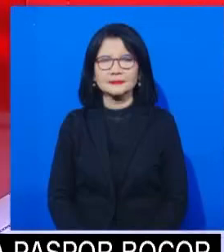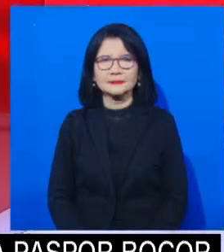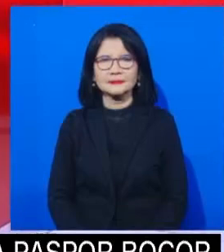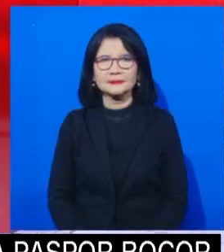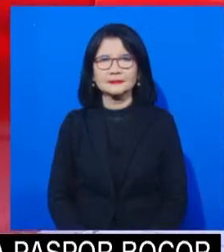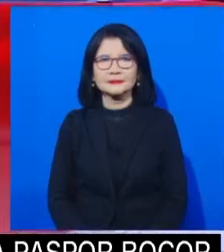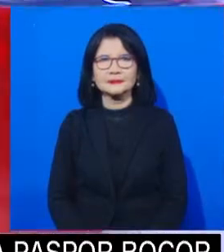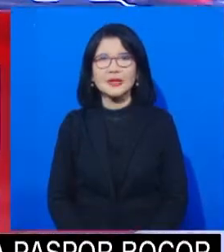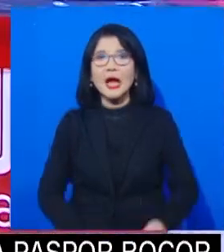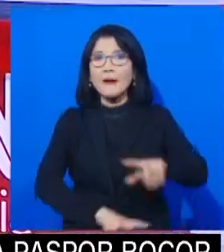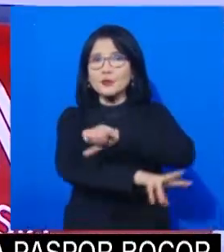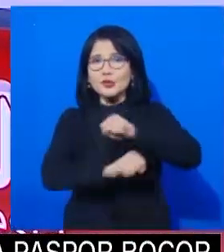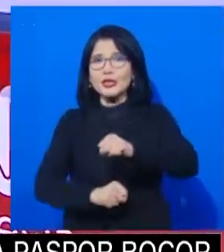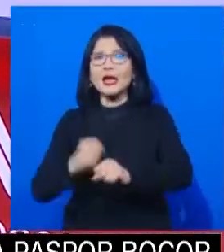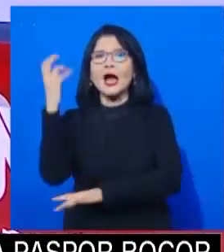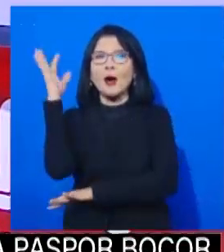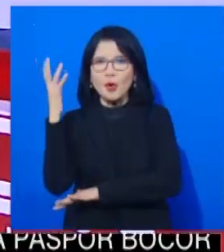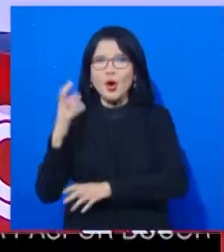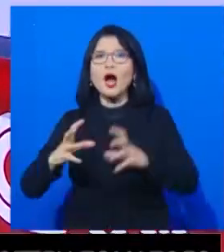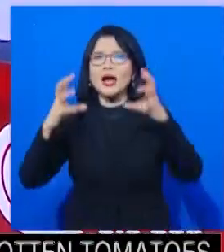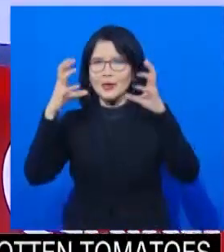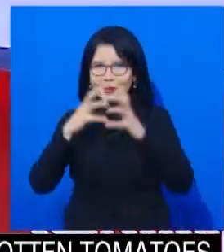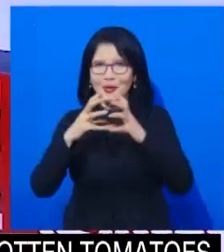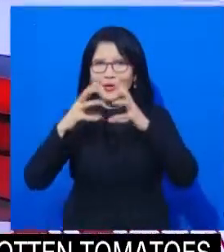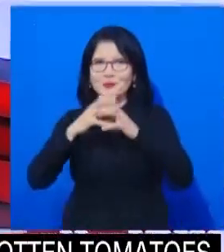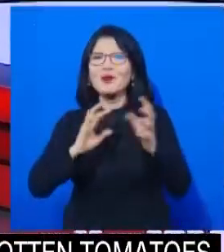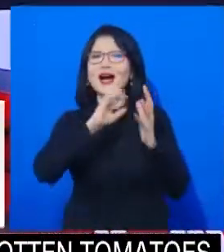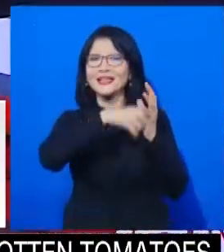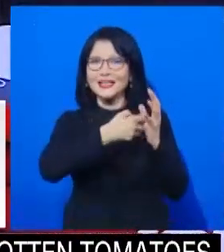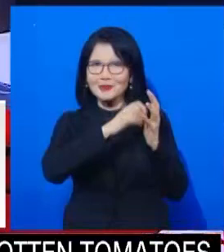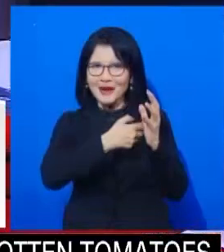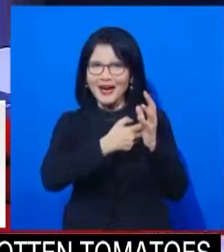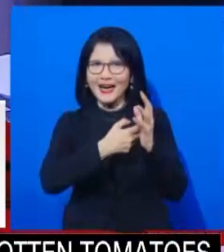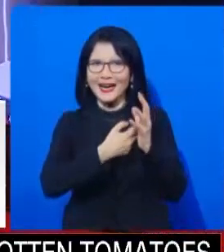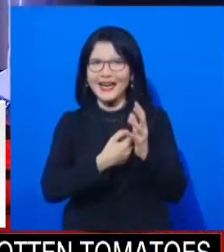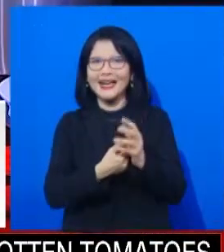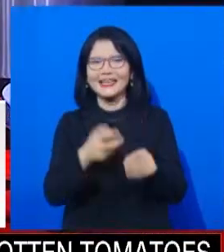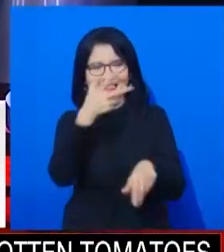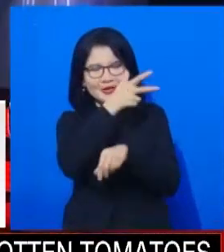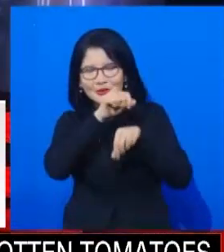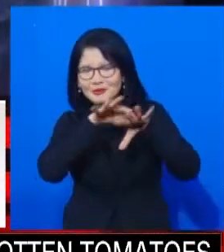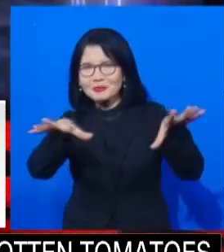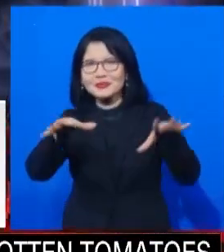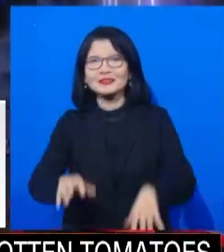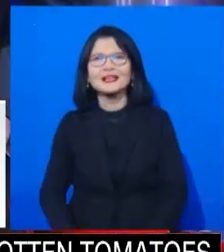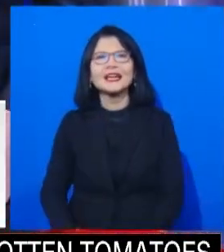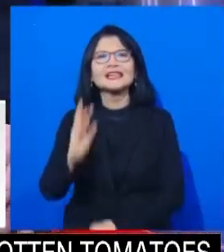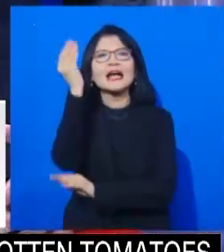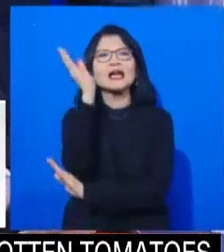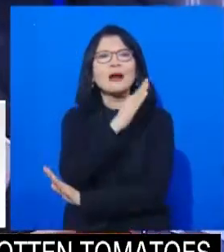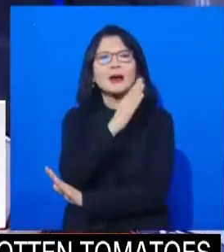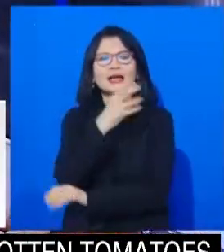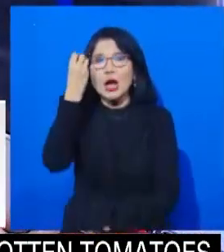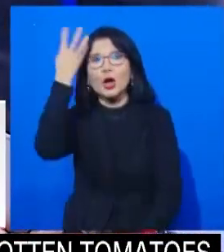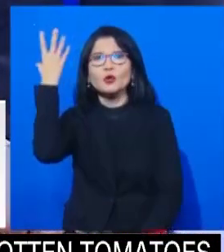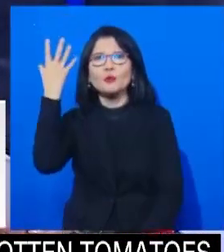hasil pencurian pohon buah delima di teras rumah warga di Tanjungpinang Kepulauan Riau terekam CCTV sementara di Jakarta Barat akibat lupa